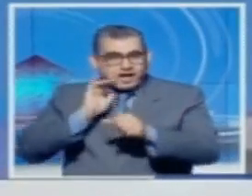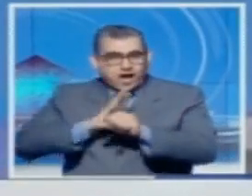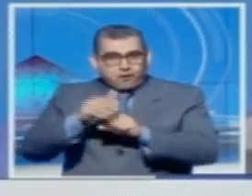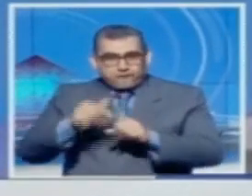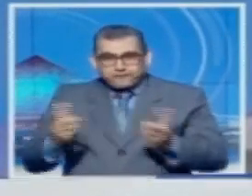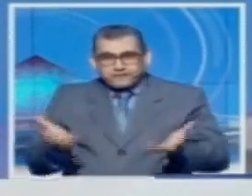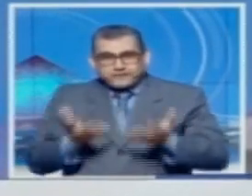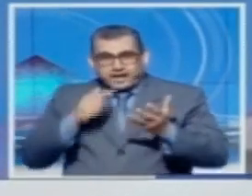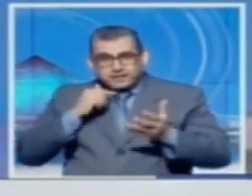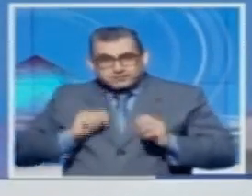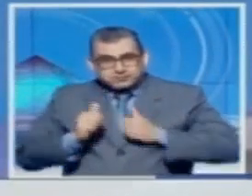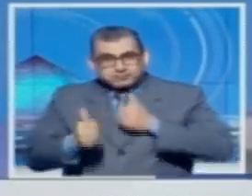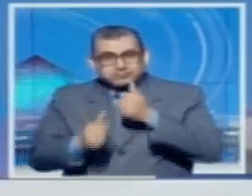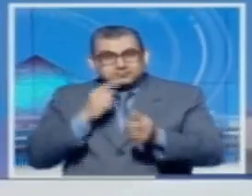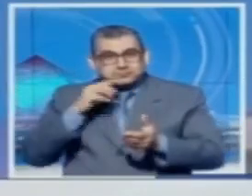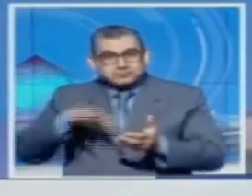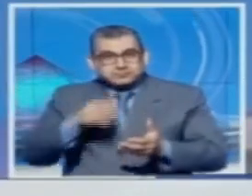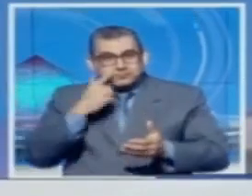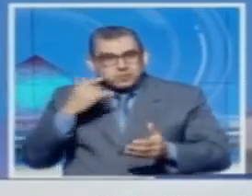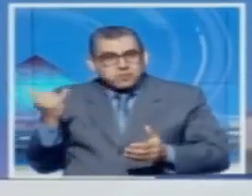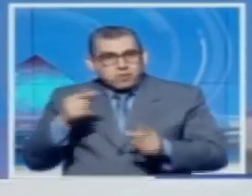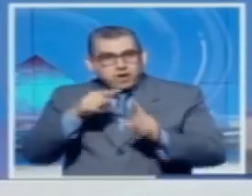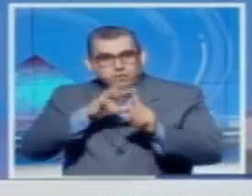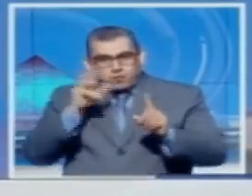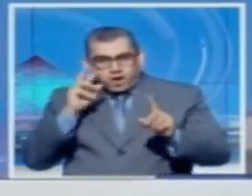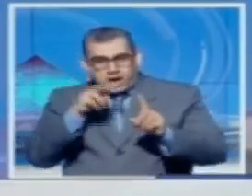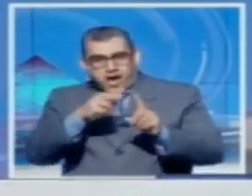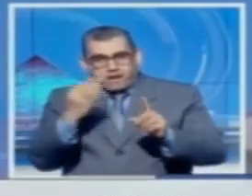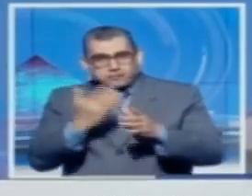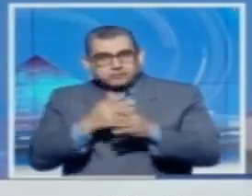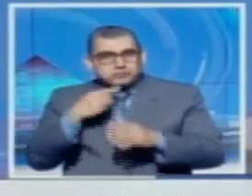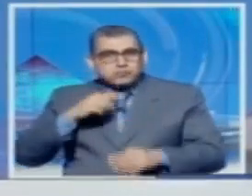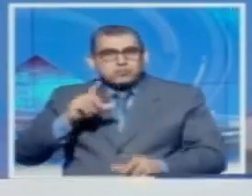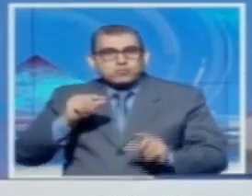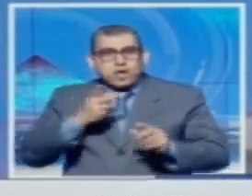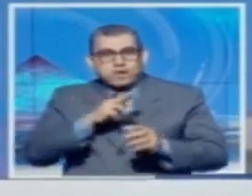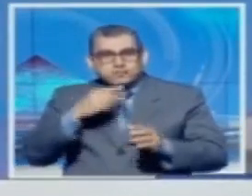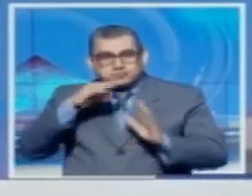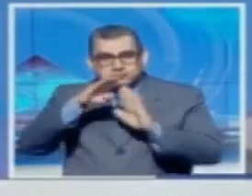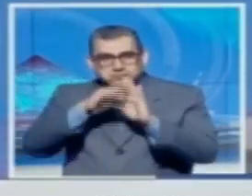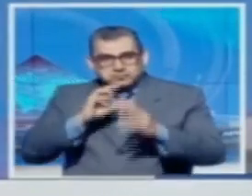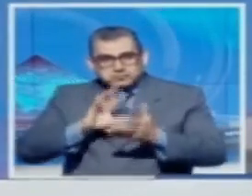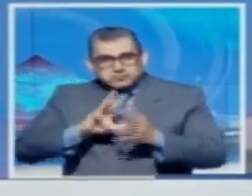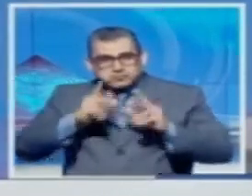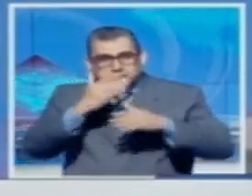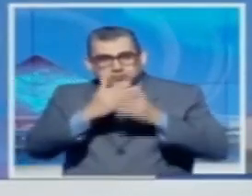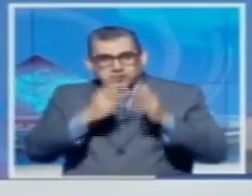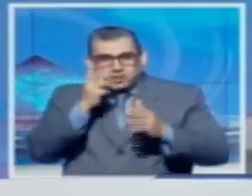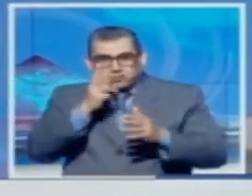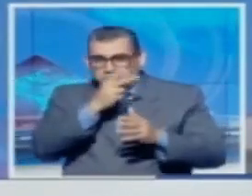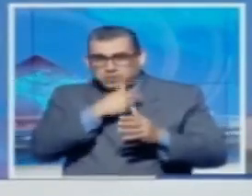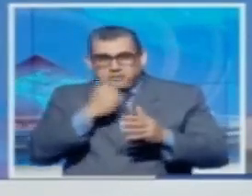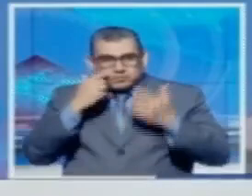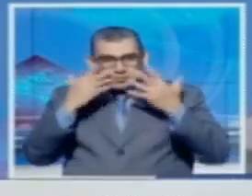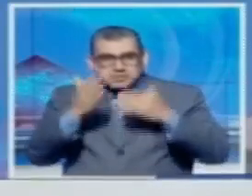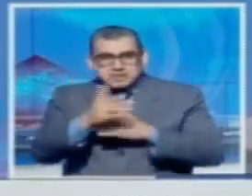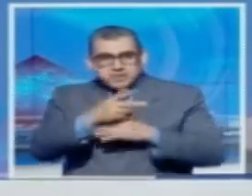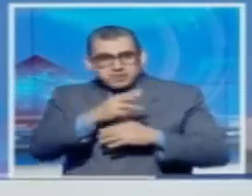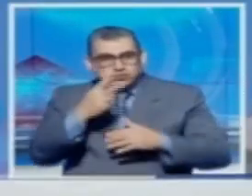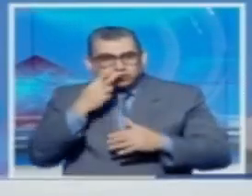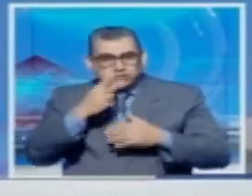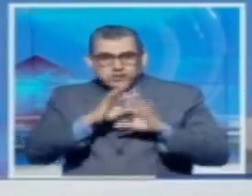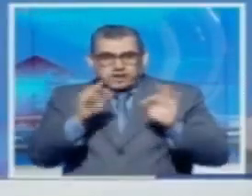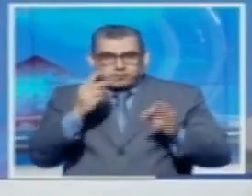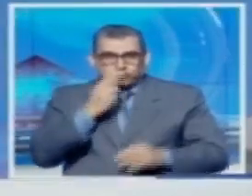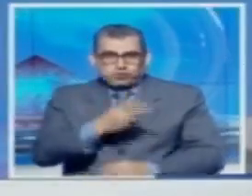حيث تتمتع الحديقة بأهمية خاصة لما تتميز به من طراز معماري فريد ومناظر خلابة وأسماك